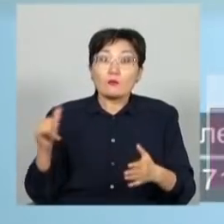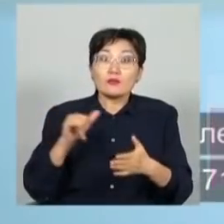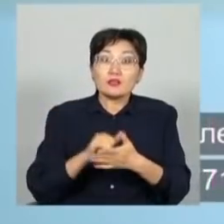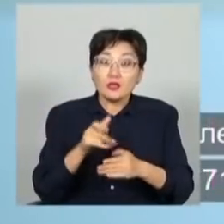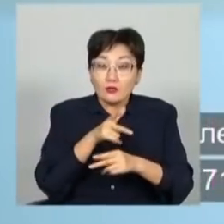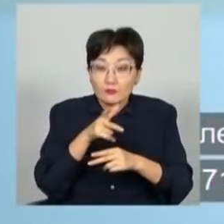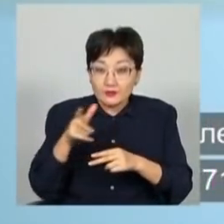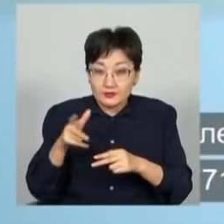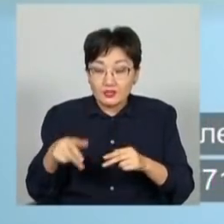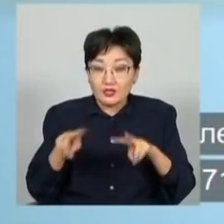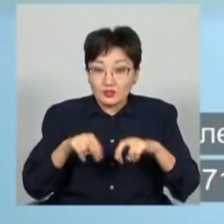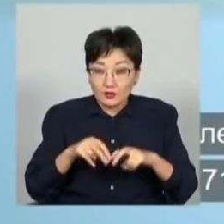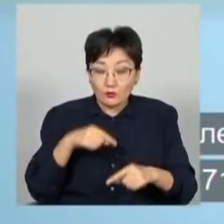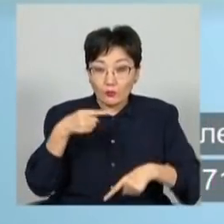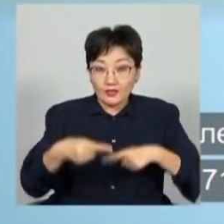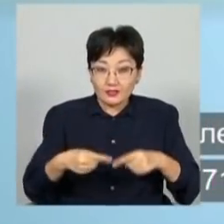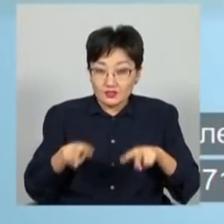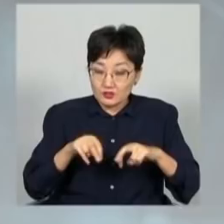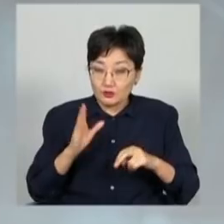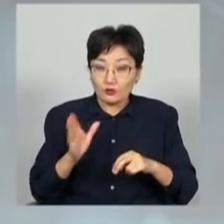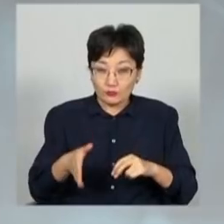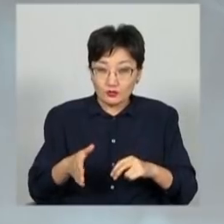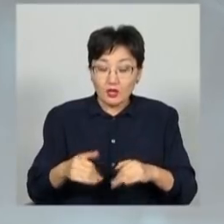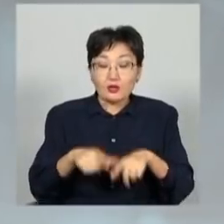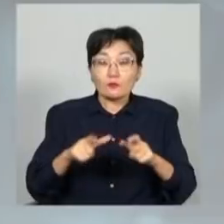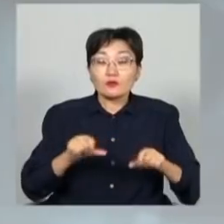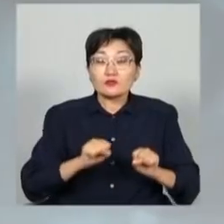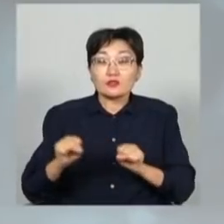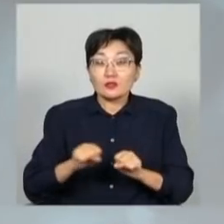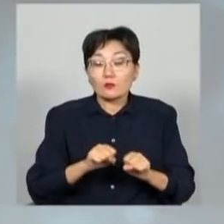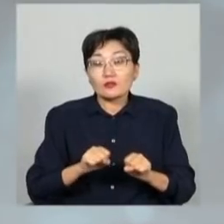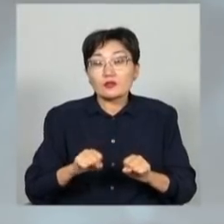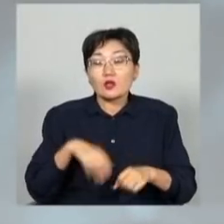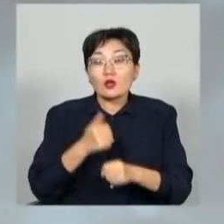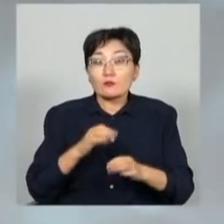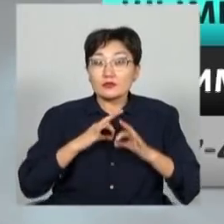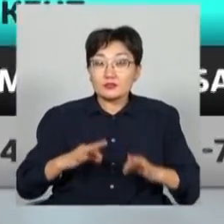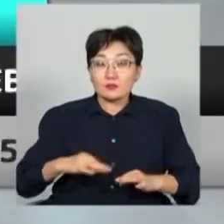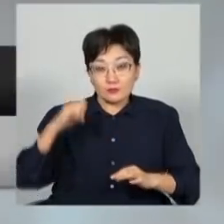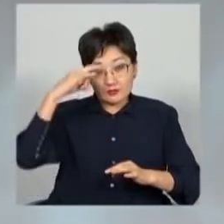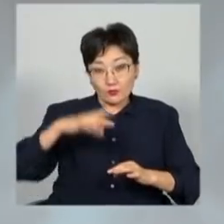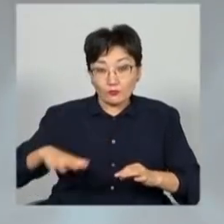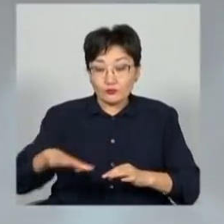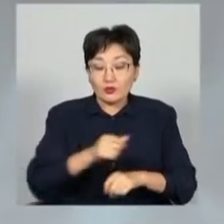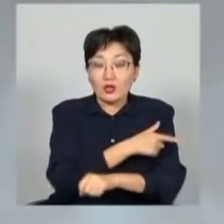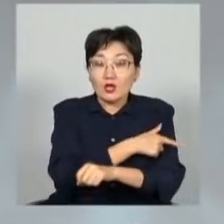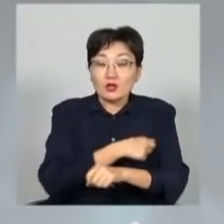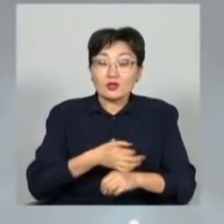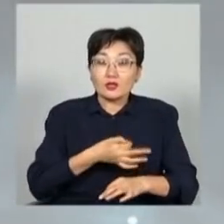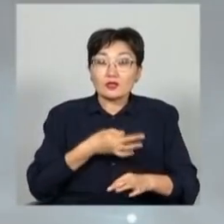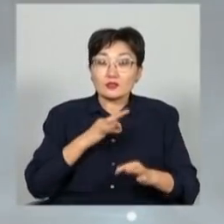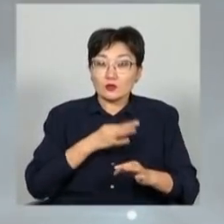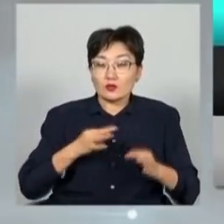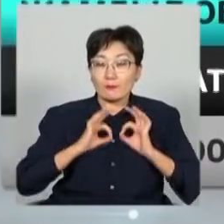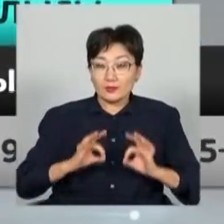beyne kameralarda taldau arkıla mukayyat zerttelet. Azamattar kuğun korgau maksatında bas prokuratura el boyunca kezekşi prokurorlardın tizimin